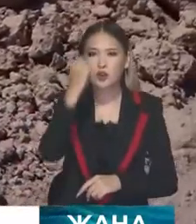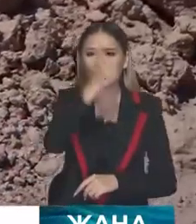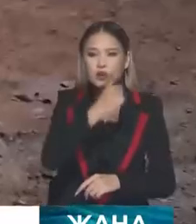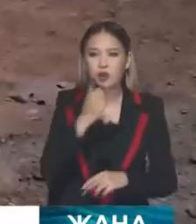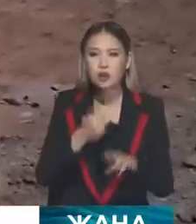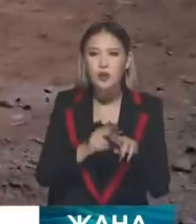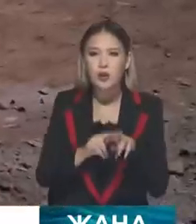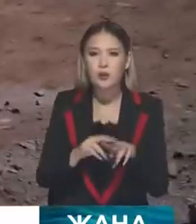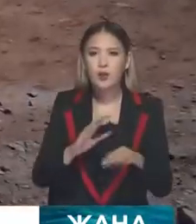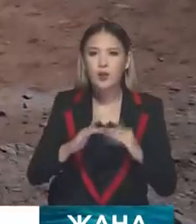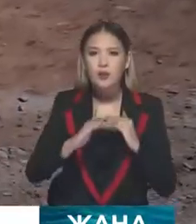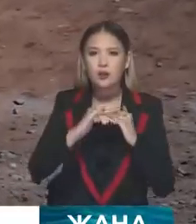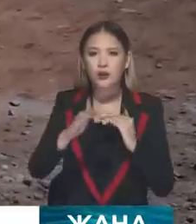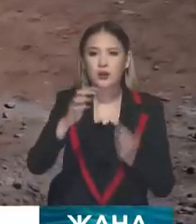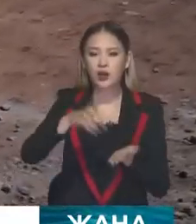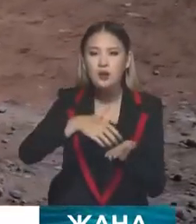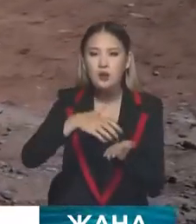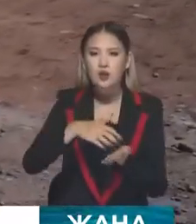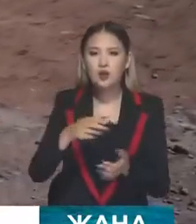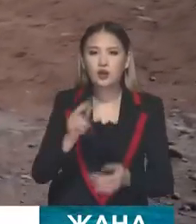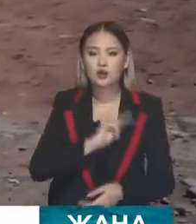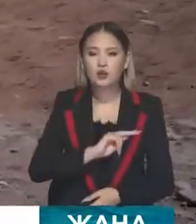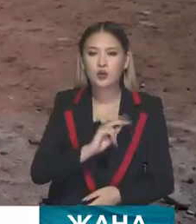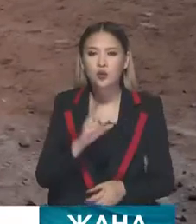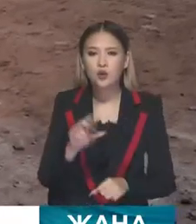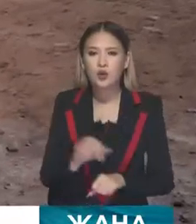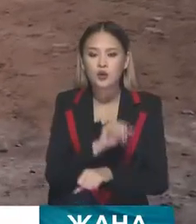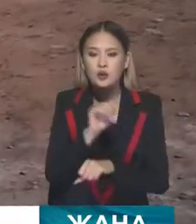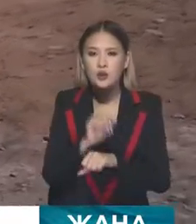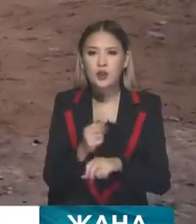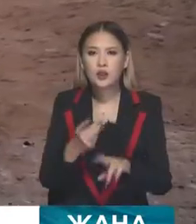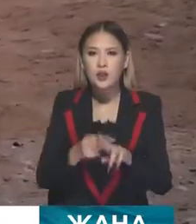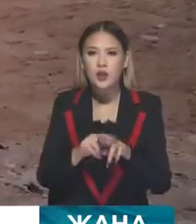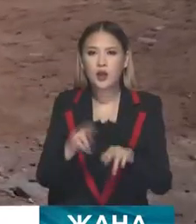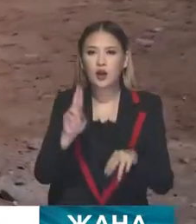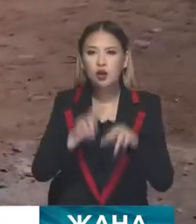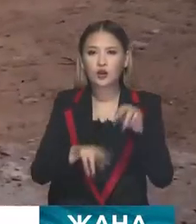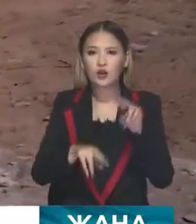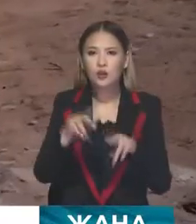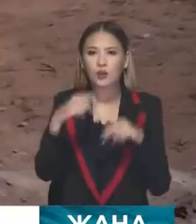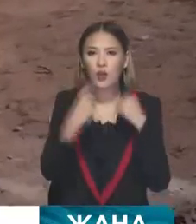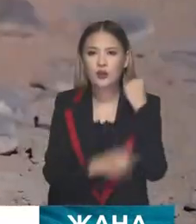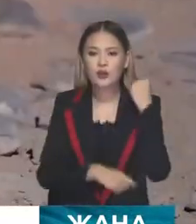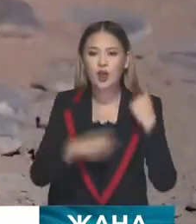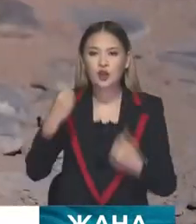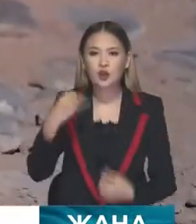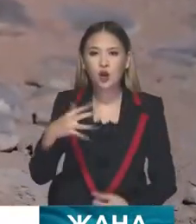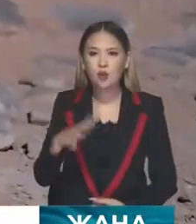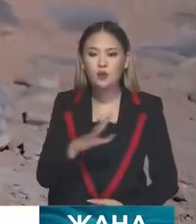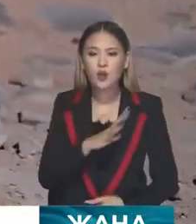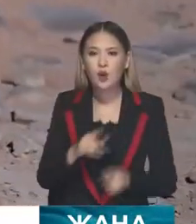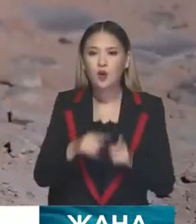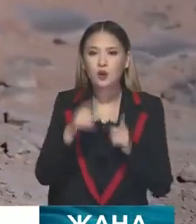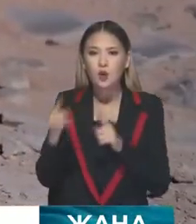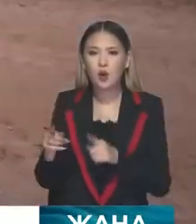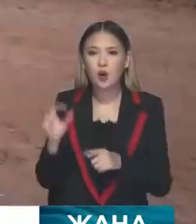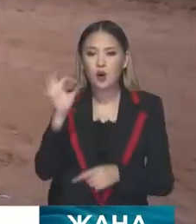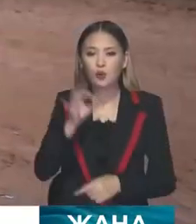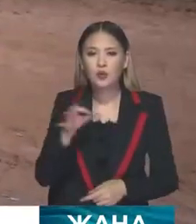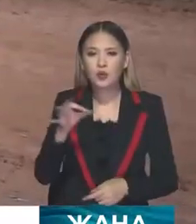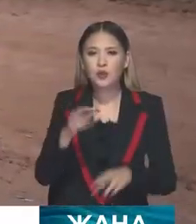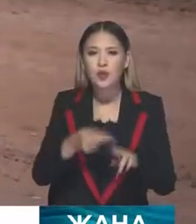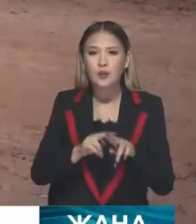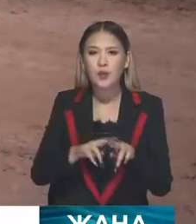жолдың беткі қабатын қырып, одан кейін жұмысын тоқтатқан. Себебі ол кезде құрылыс материалдары қымбаттап кетіпті. Осыдан кейін облыстық жолаушылар көлігі